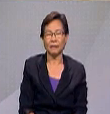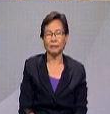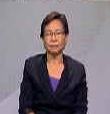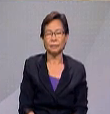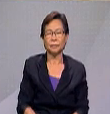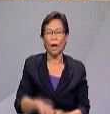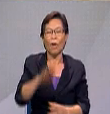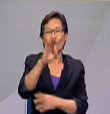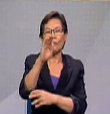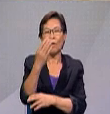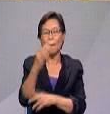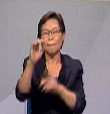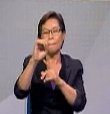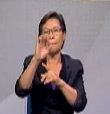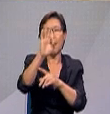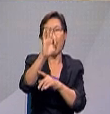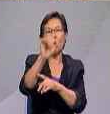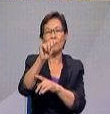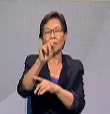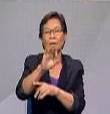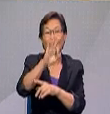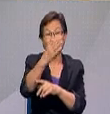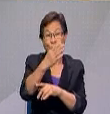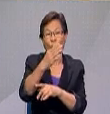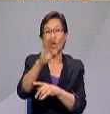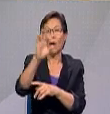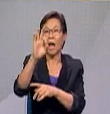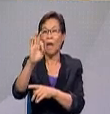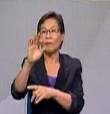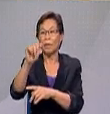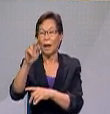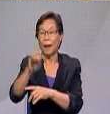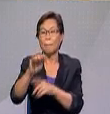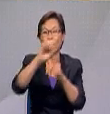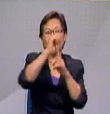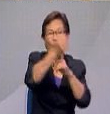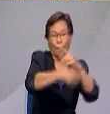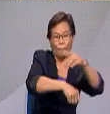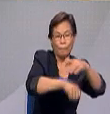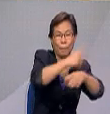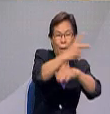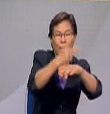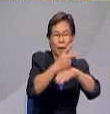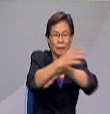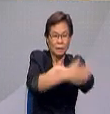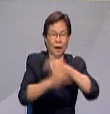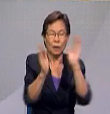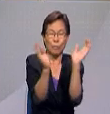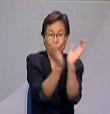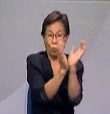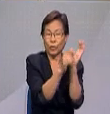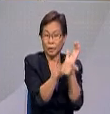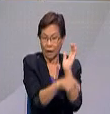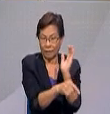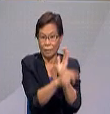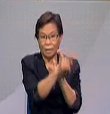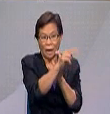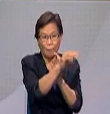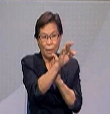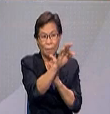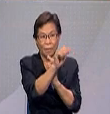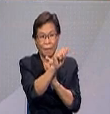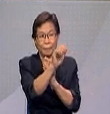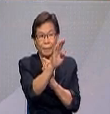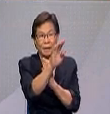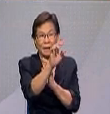Menurut Facebooknya, Persatuan Bola Sepak Malaysia FEM berkata Persatuan Bola Sepak Kebangsaan Negara Brunei Darussalam